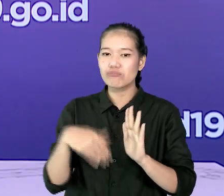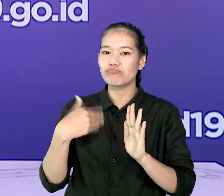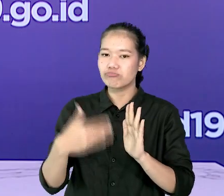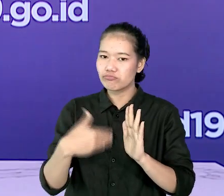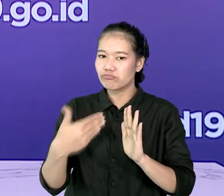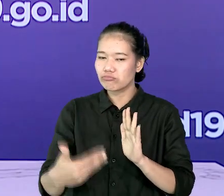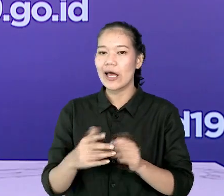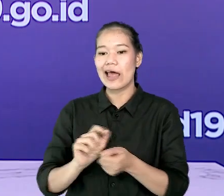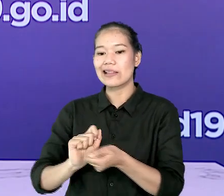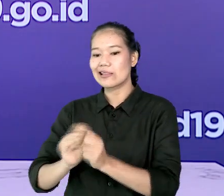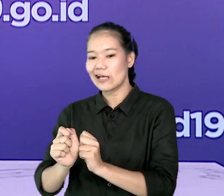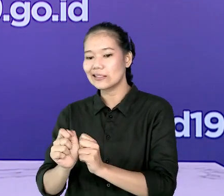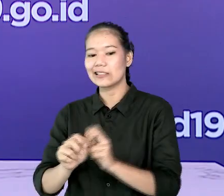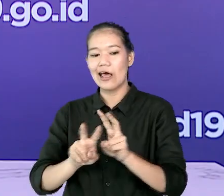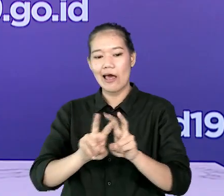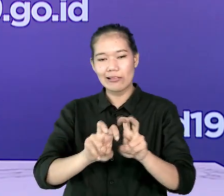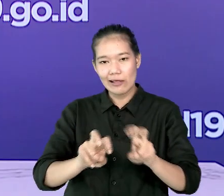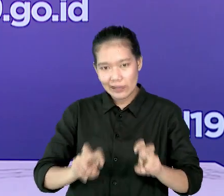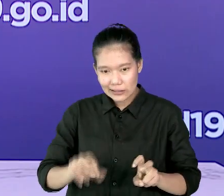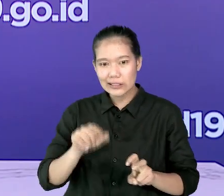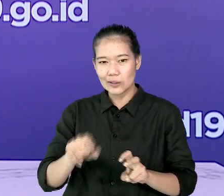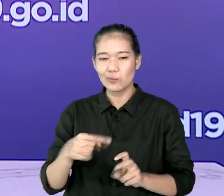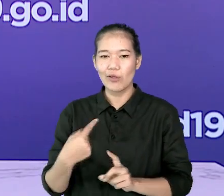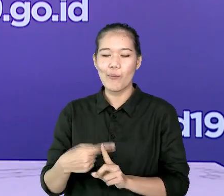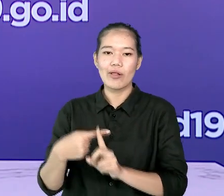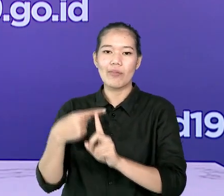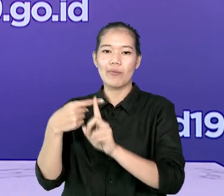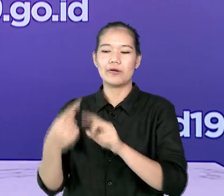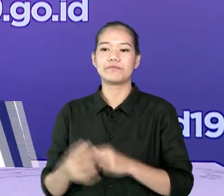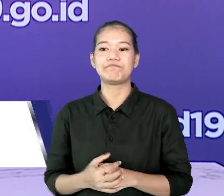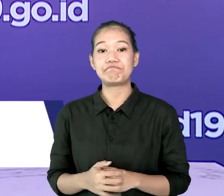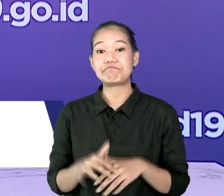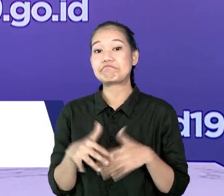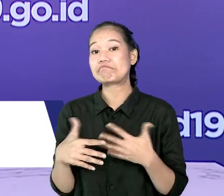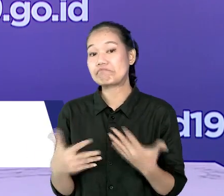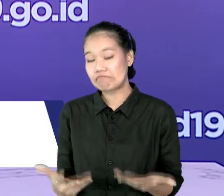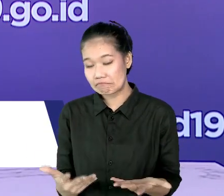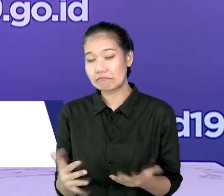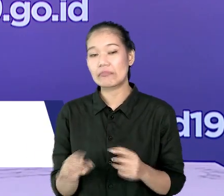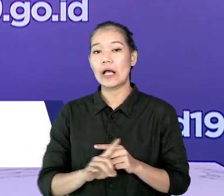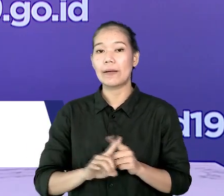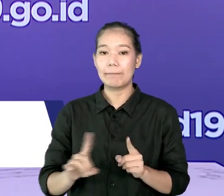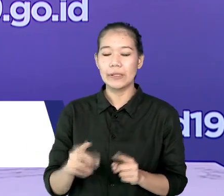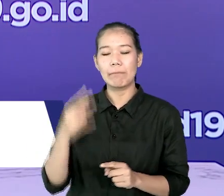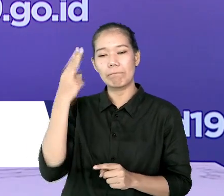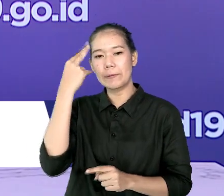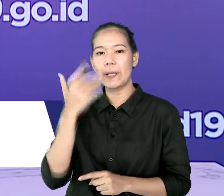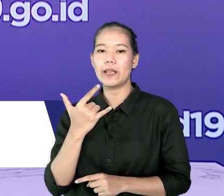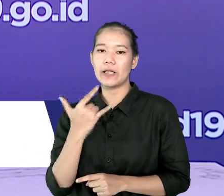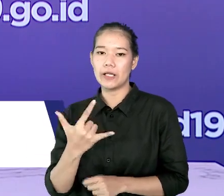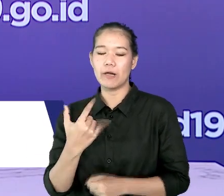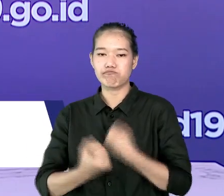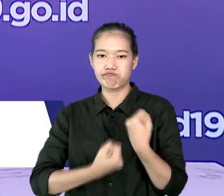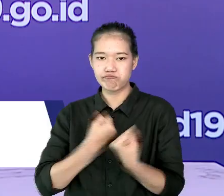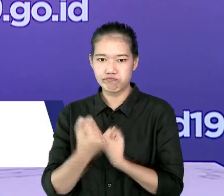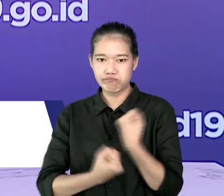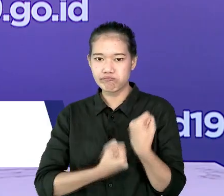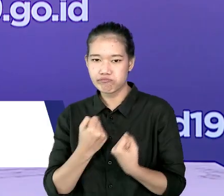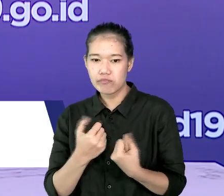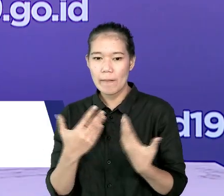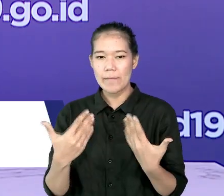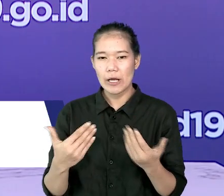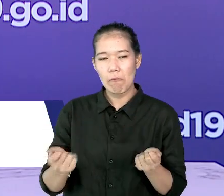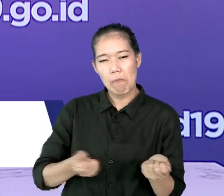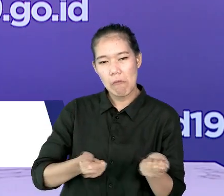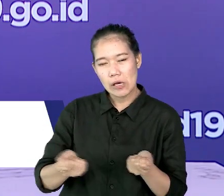angka testing dan tracing yang terus mengalami peningkatan. Walaupun demikian, pemerintah akan terus melakukan upaya